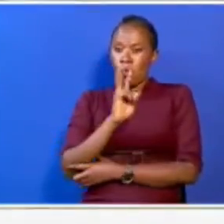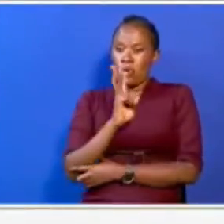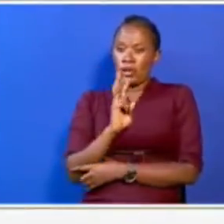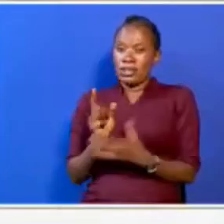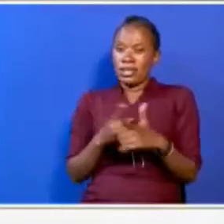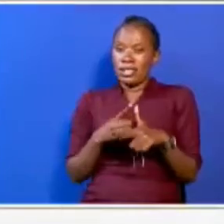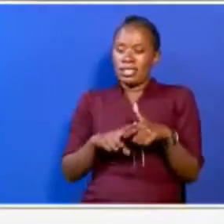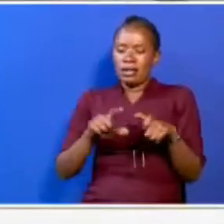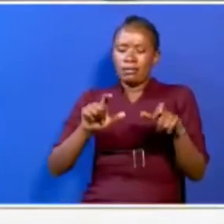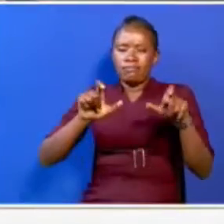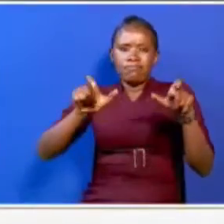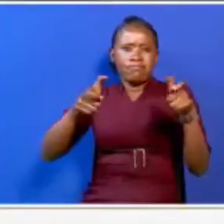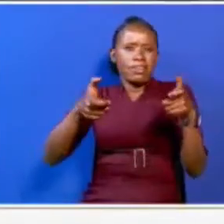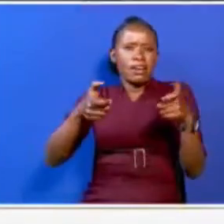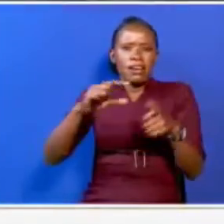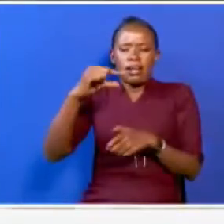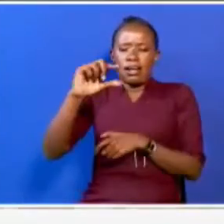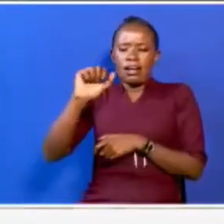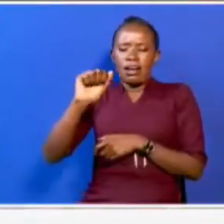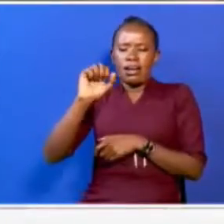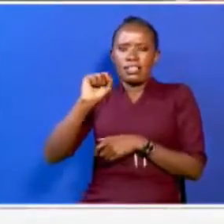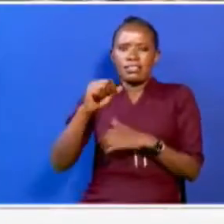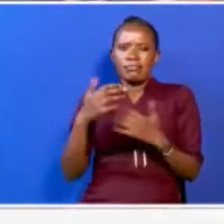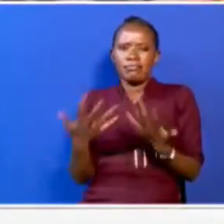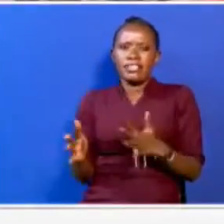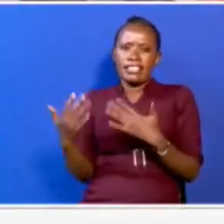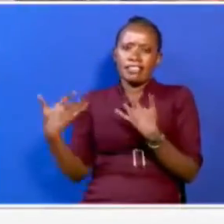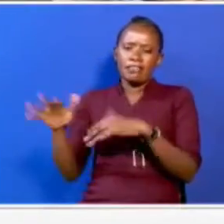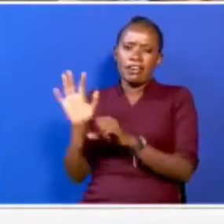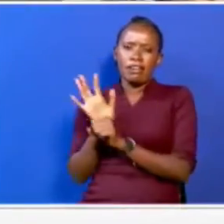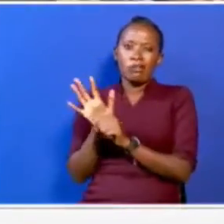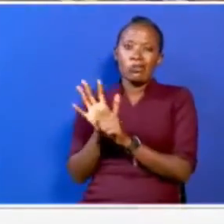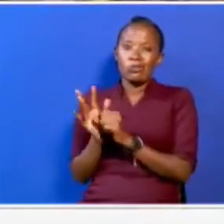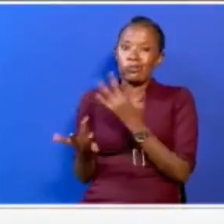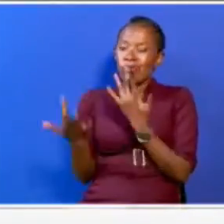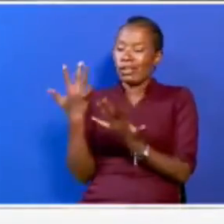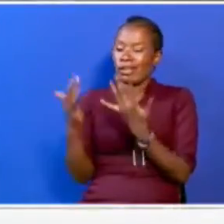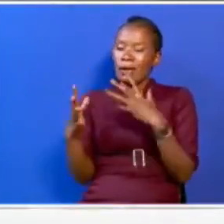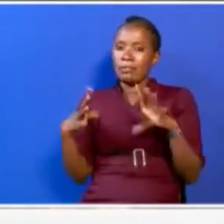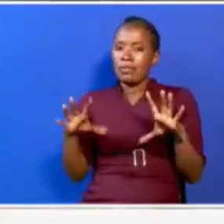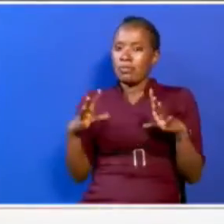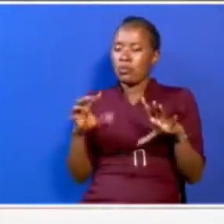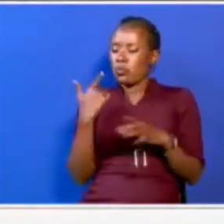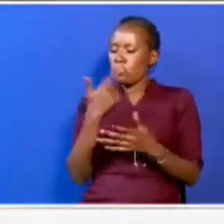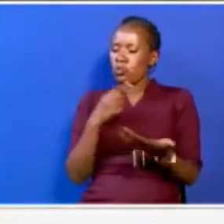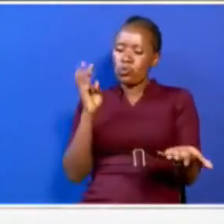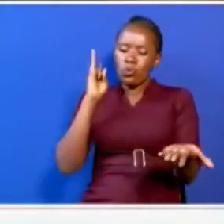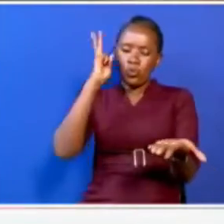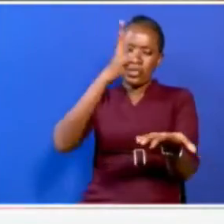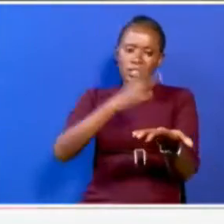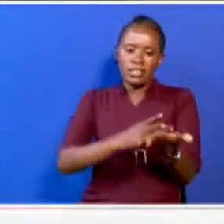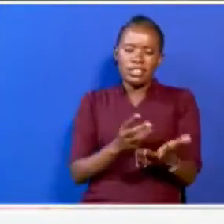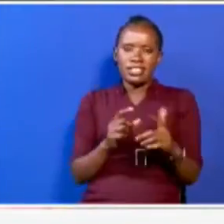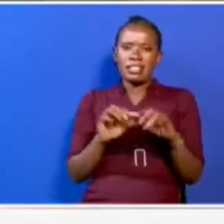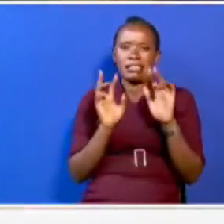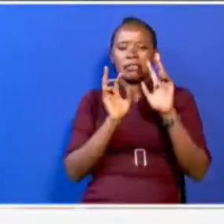ya gesi ukiwaacha maafa makubwa ya moto, walioshuhudia ajali hiyo wakisalia kutazama kwa umbali.